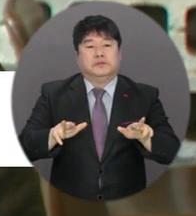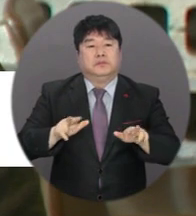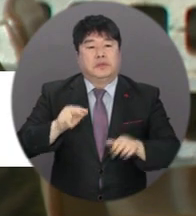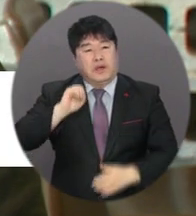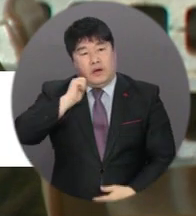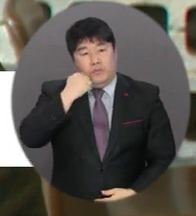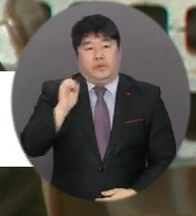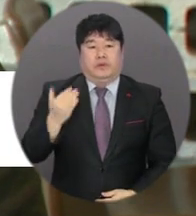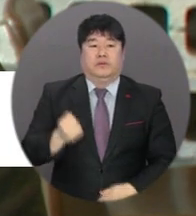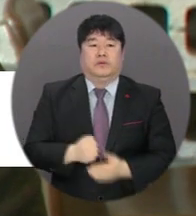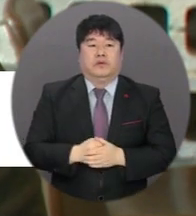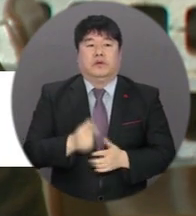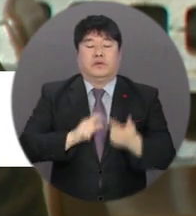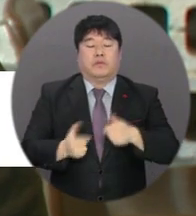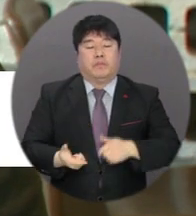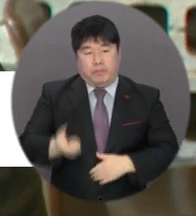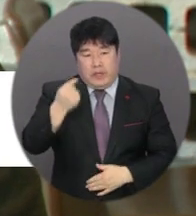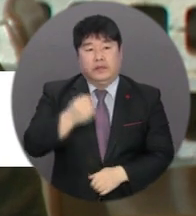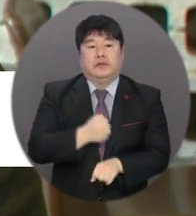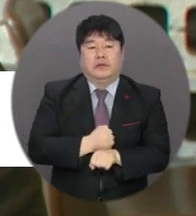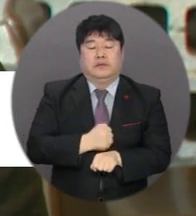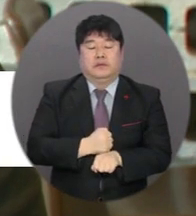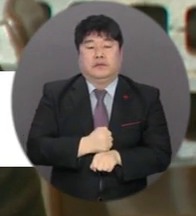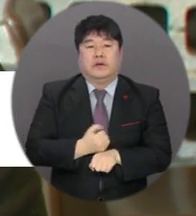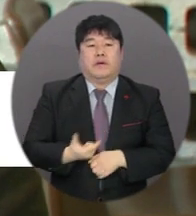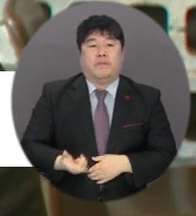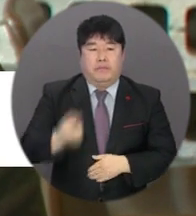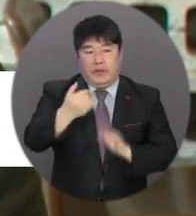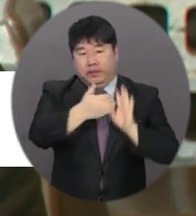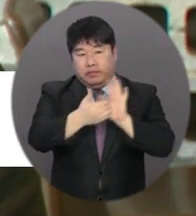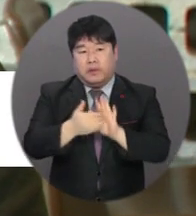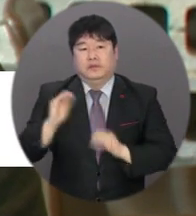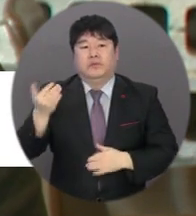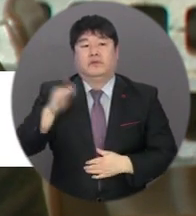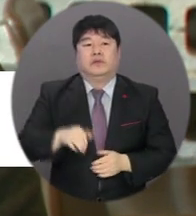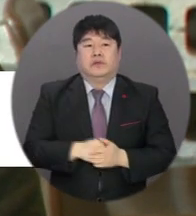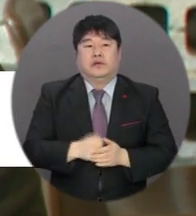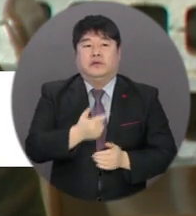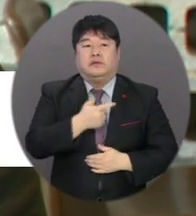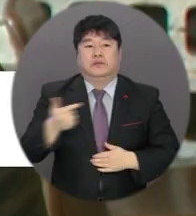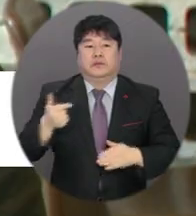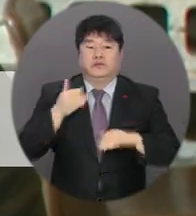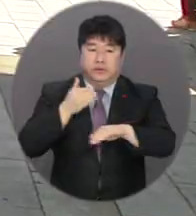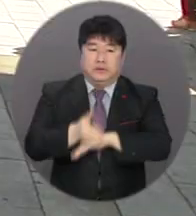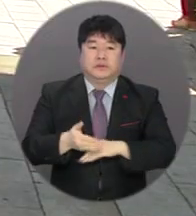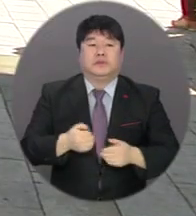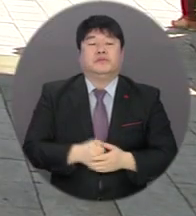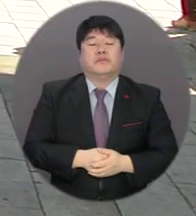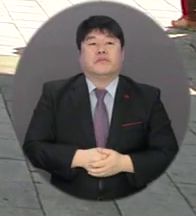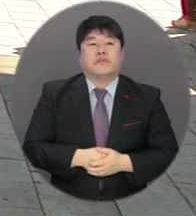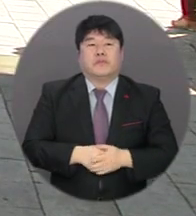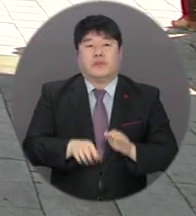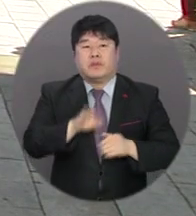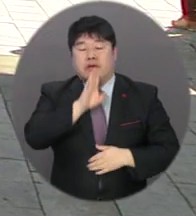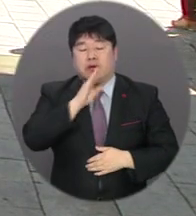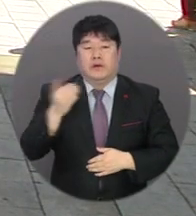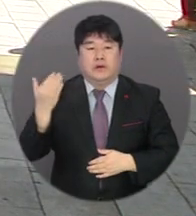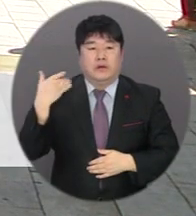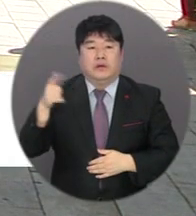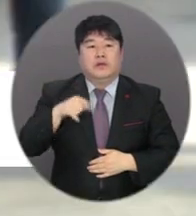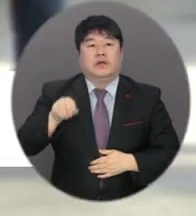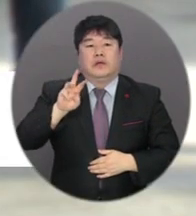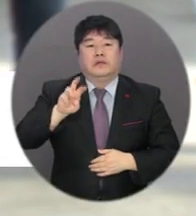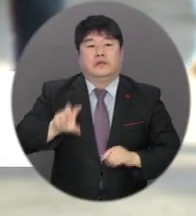거잖아요. 좀 더 빨리 해서 빨리 잡고 했어야 되는데 너무 좀 늦었죠. 실제 지난달